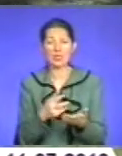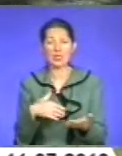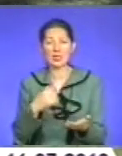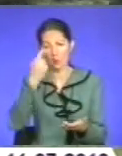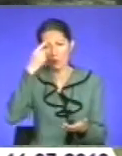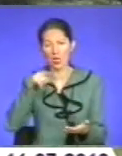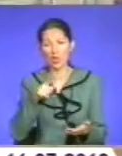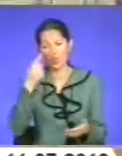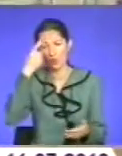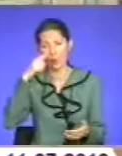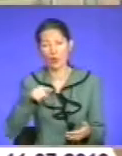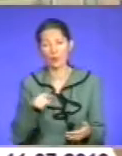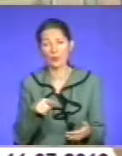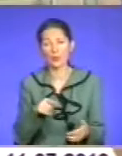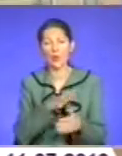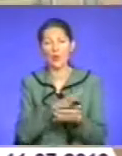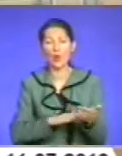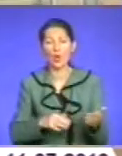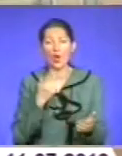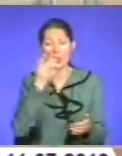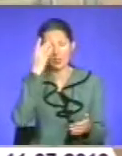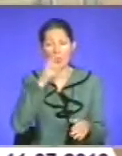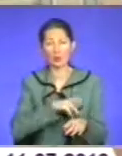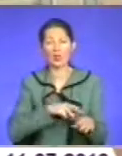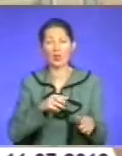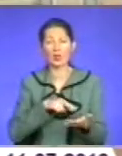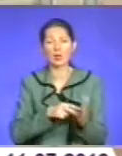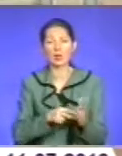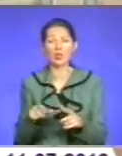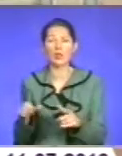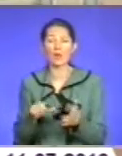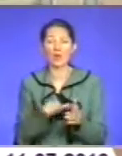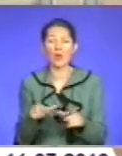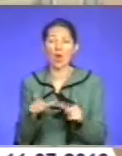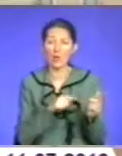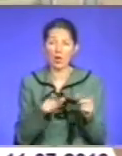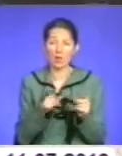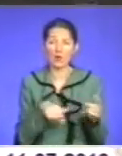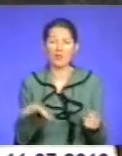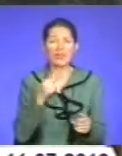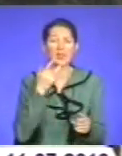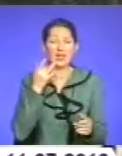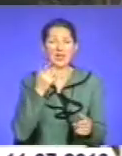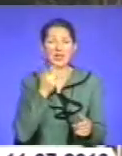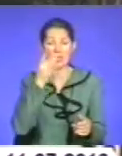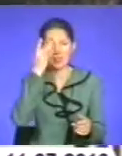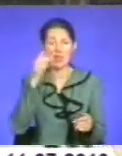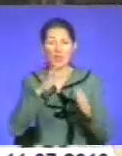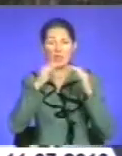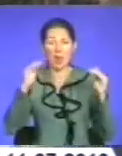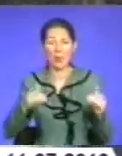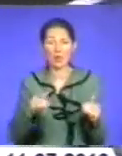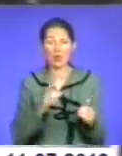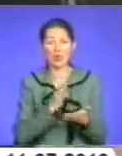що вони вміють. До слова, протягом літа правоохоронці планують відвідати усі літні табори, що діють в області. Співробітники управління